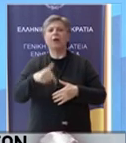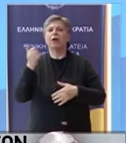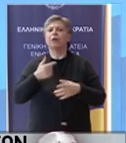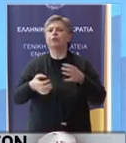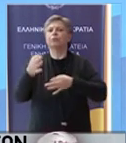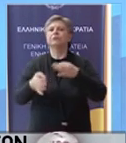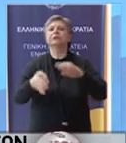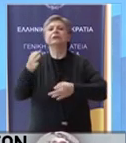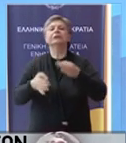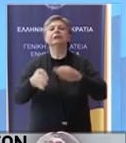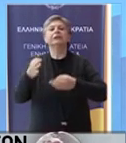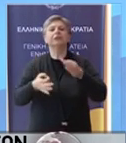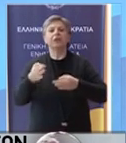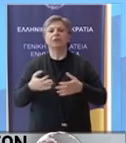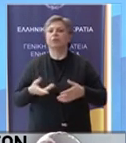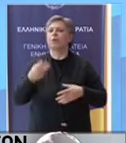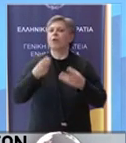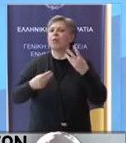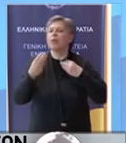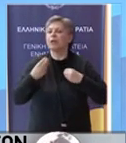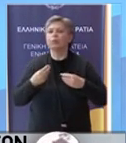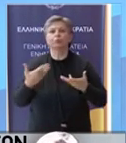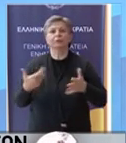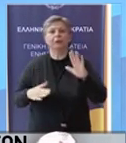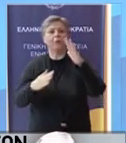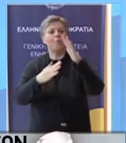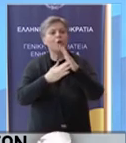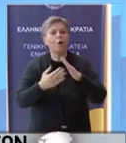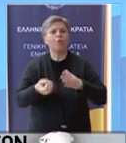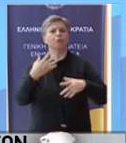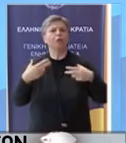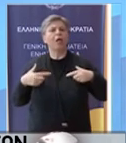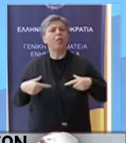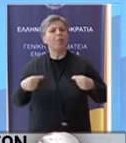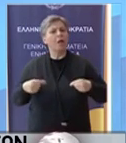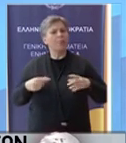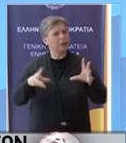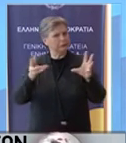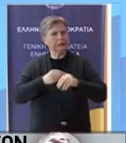διαβούλευση και θα ακούσουμε τον πρόεδρο και τα νέα μέλη του Εθνικού Συμβουλίου Ραδιοτηλεόρασης